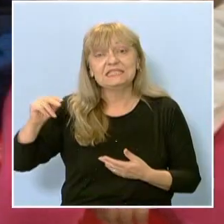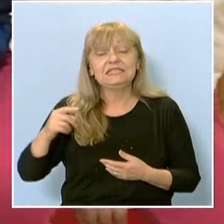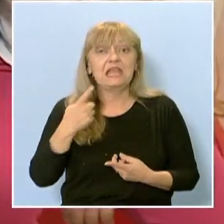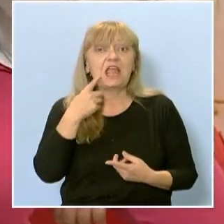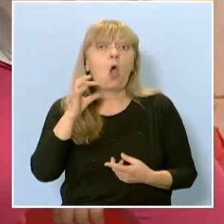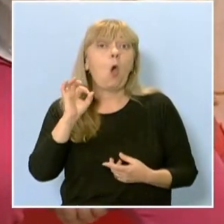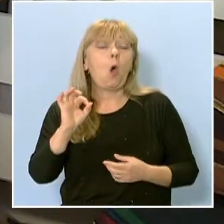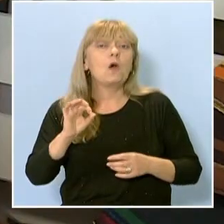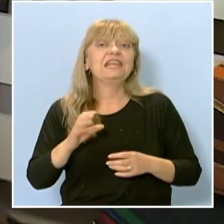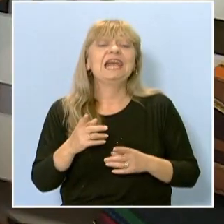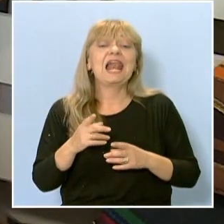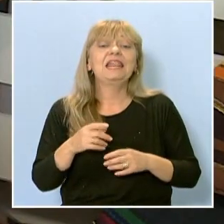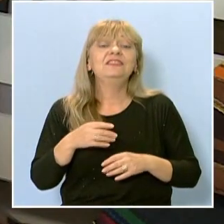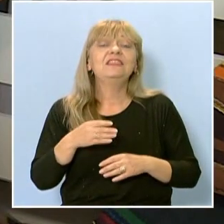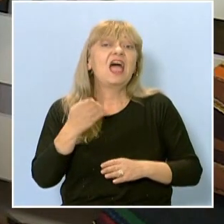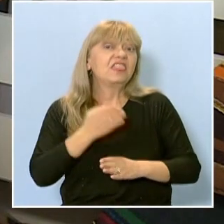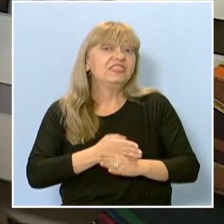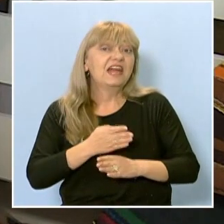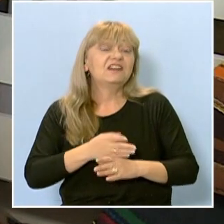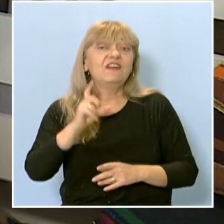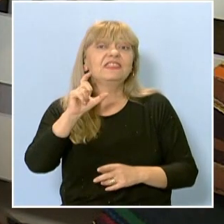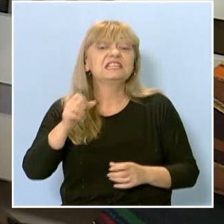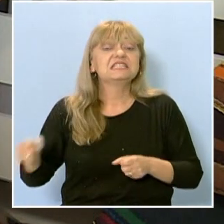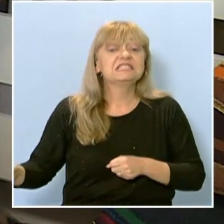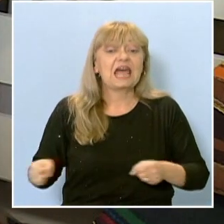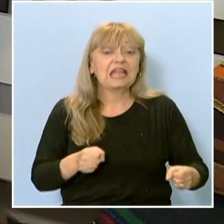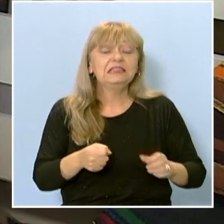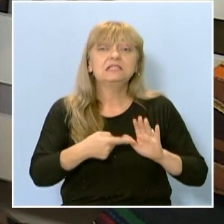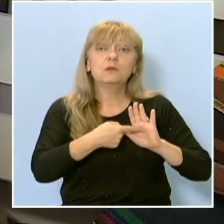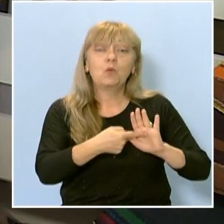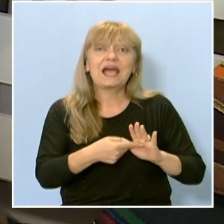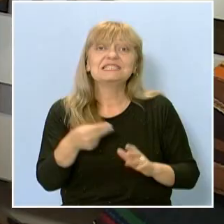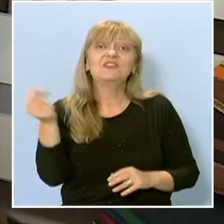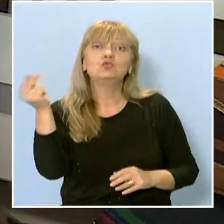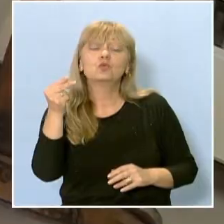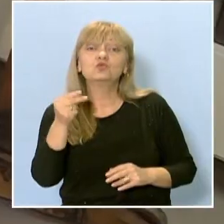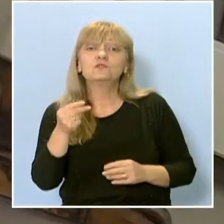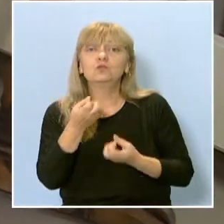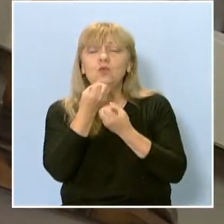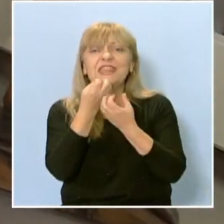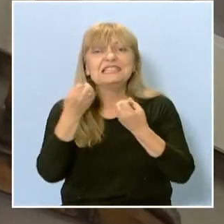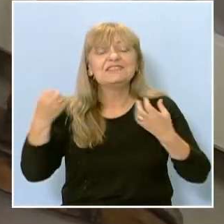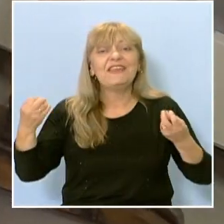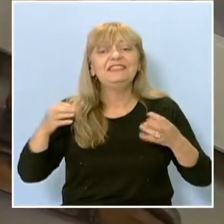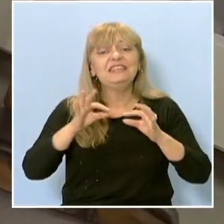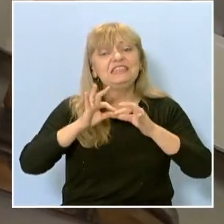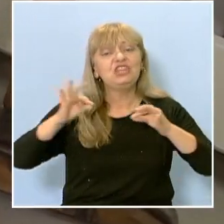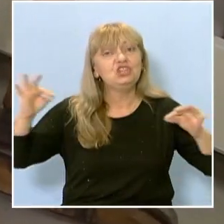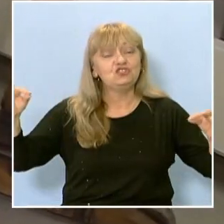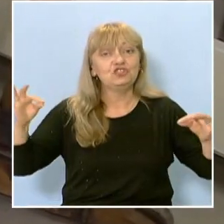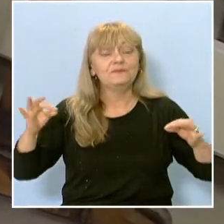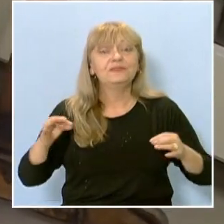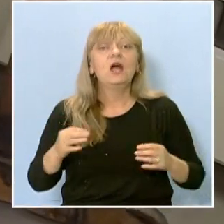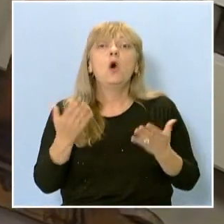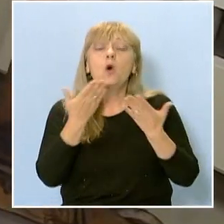оригинален дървен стан пред тях показват изкуството на таканите цветни нишки. Урокът започва с историята и символиката